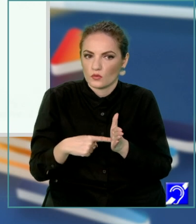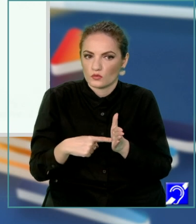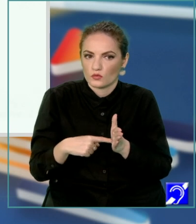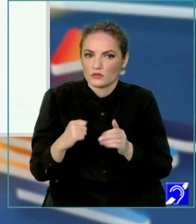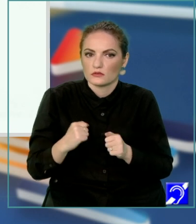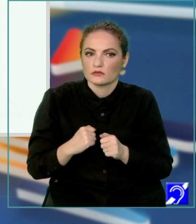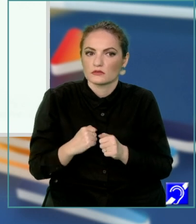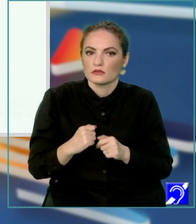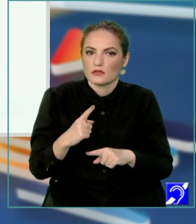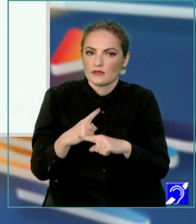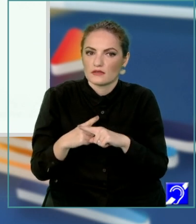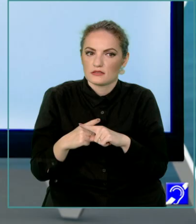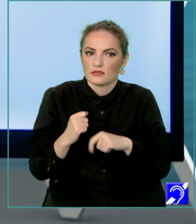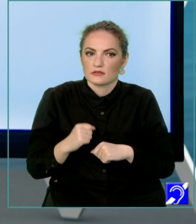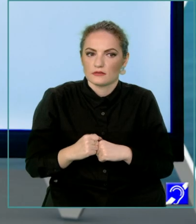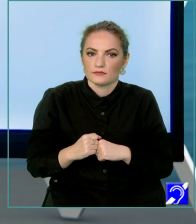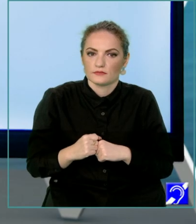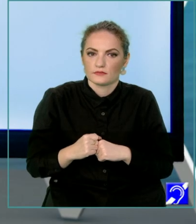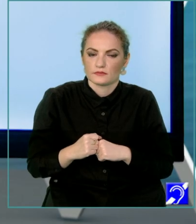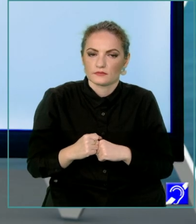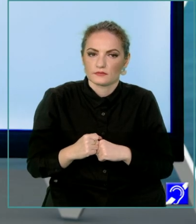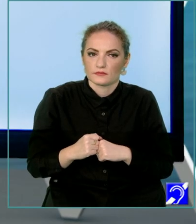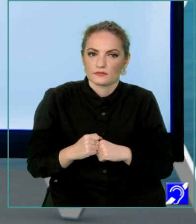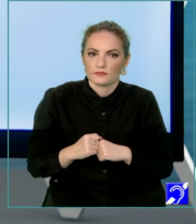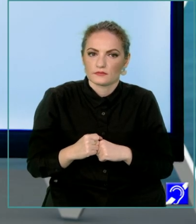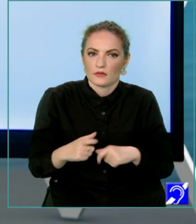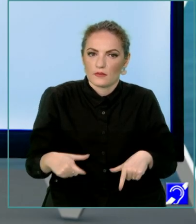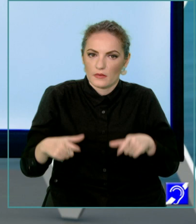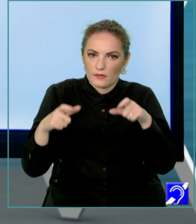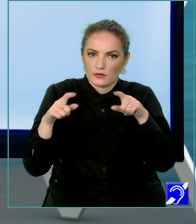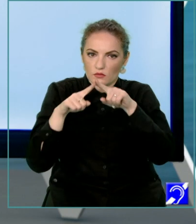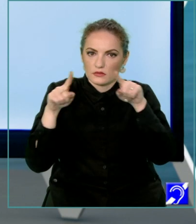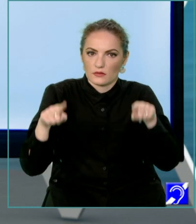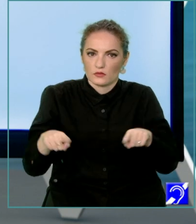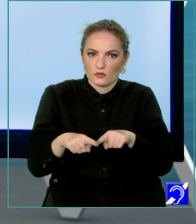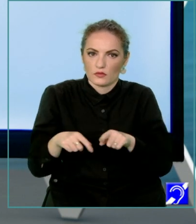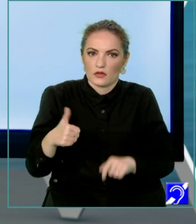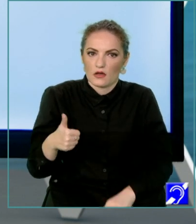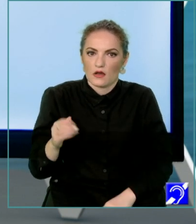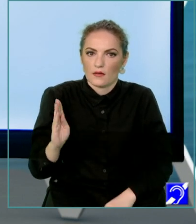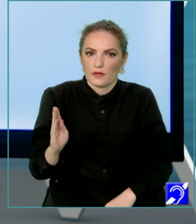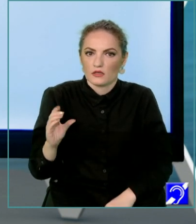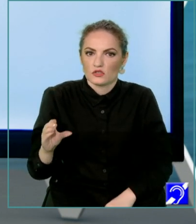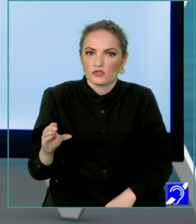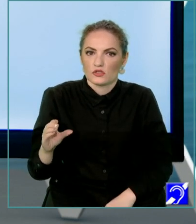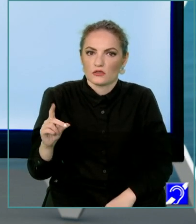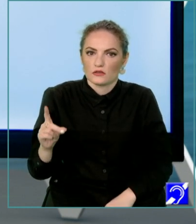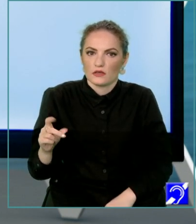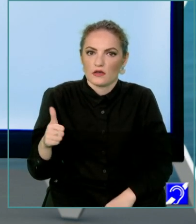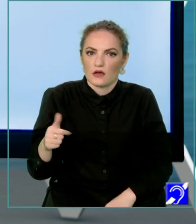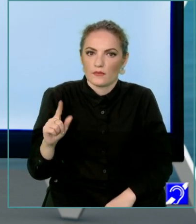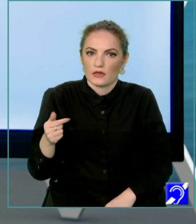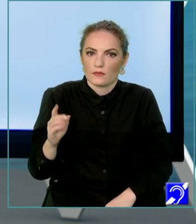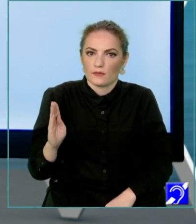Franța este notat cu s în paralelipipedul dreptunghic a b c d a prim b prim